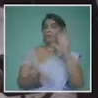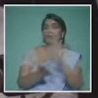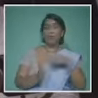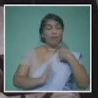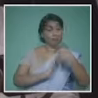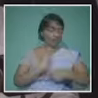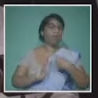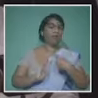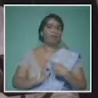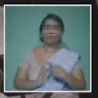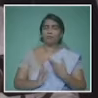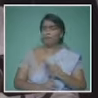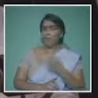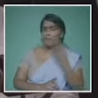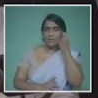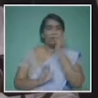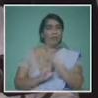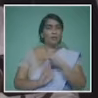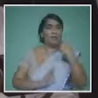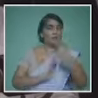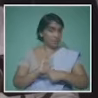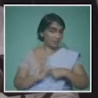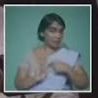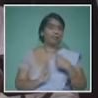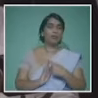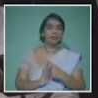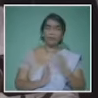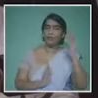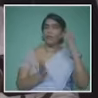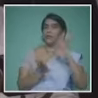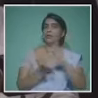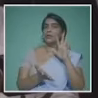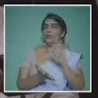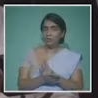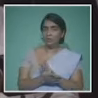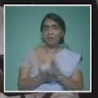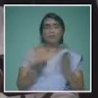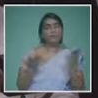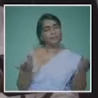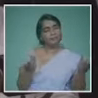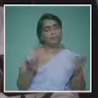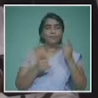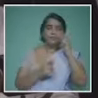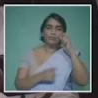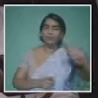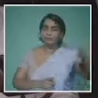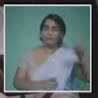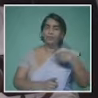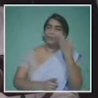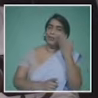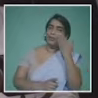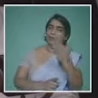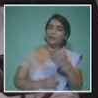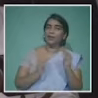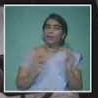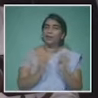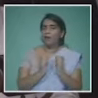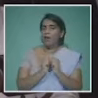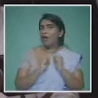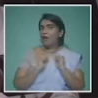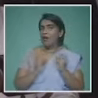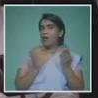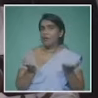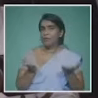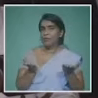රටේ කිසිම සැකයකින් තොරව ශ්‍රී ලංකාවේ වාර්තාව. ඉතින් ඕනෑම කෙනෙකුට පේනවා මොකද්ද මේ කරන්න හදන්නේ